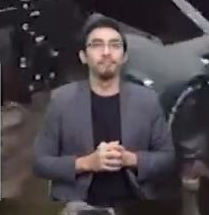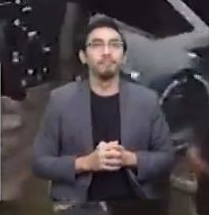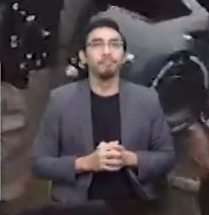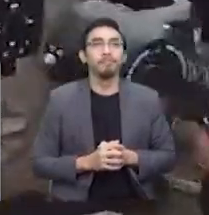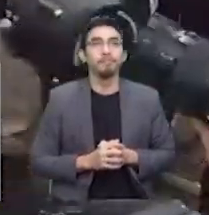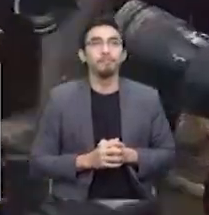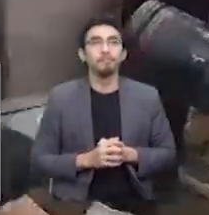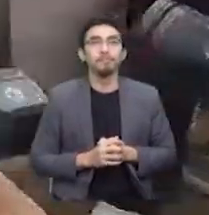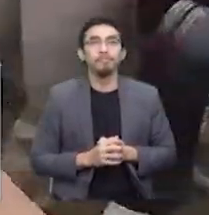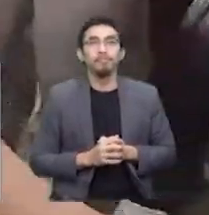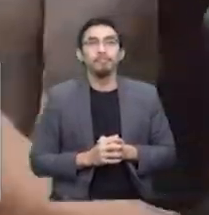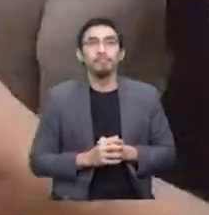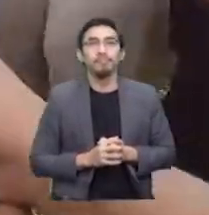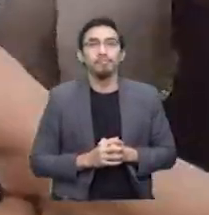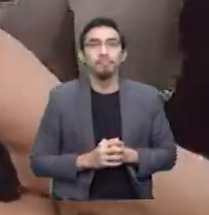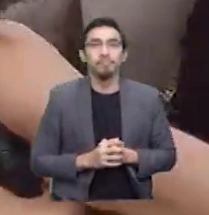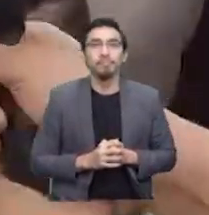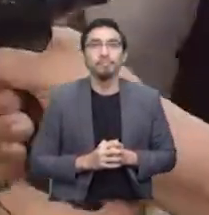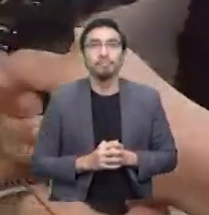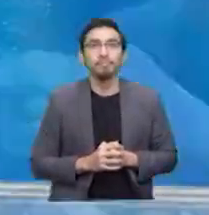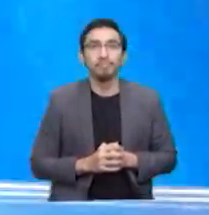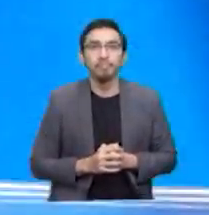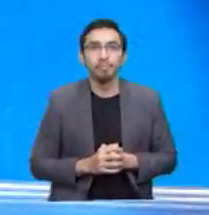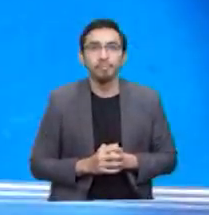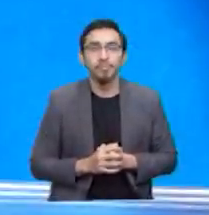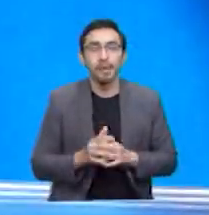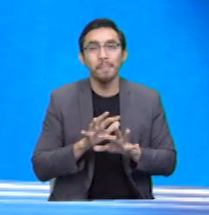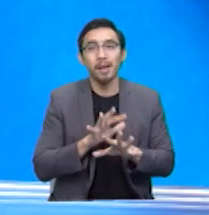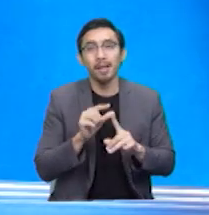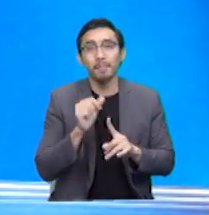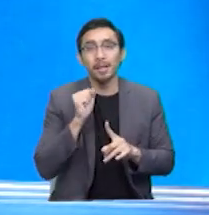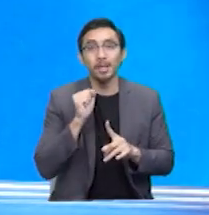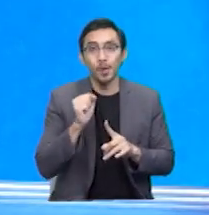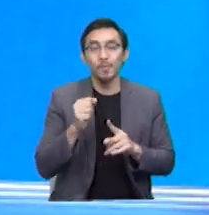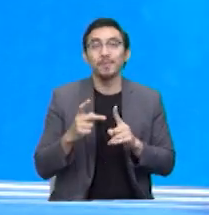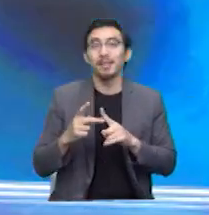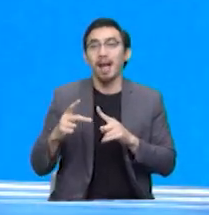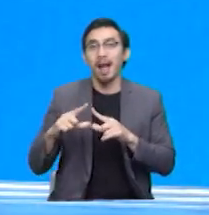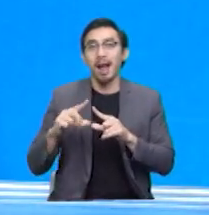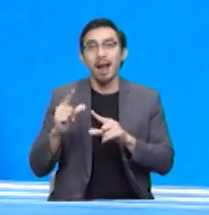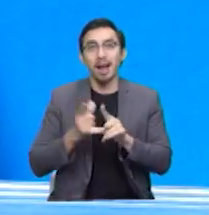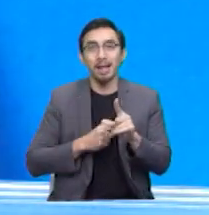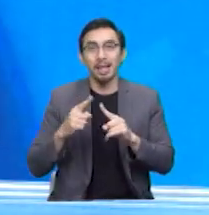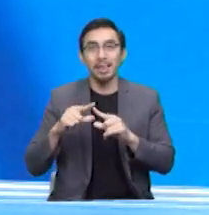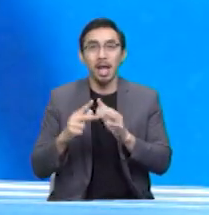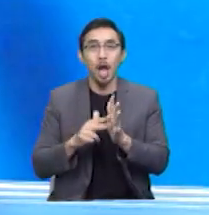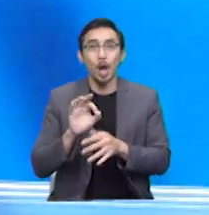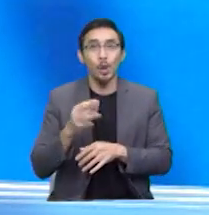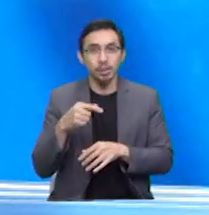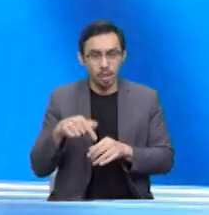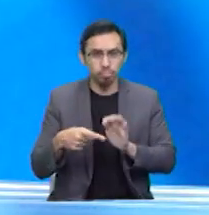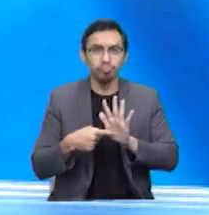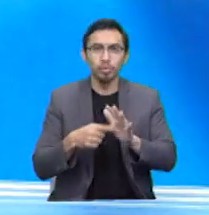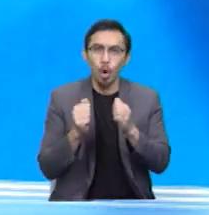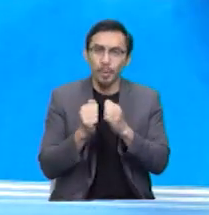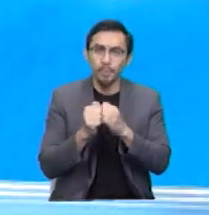bombay, bawang putih, ada wortel, ada paprika. Partai Perindo Besutan Haritanu Sudibyo kembali menunjukkan